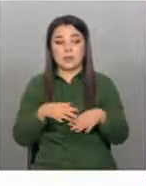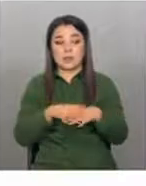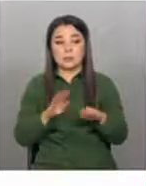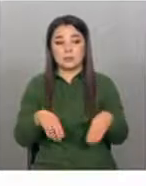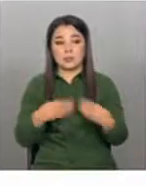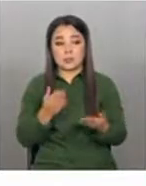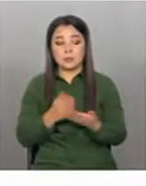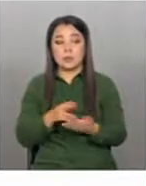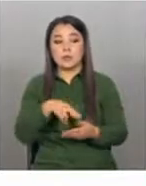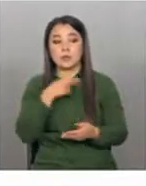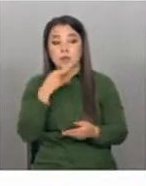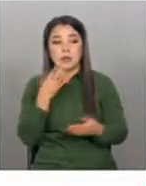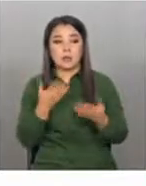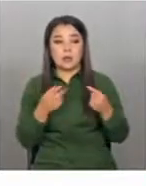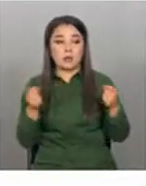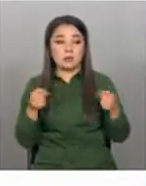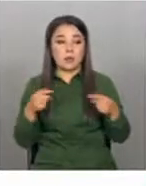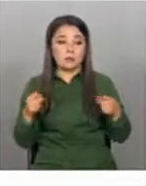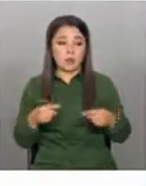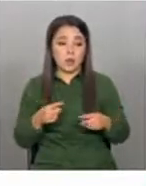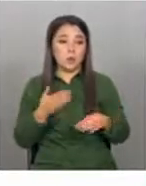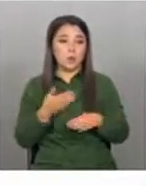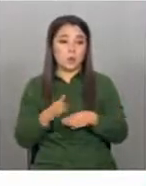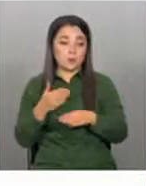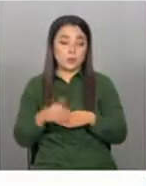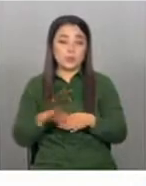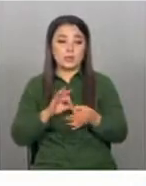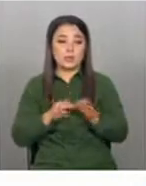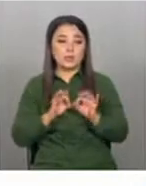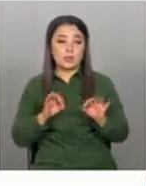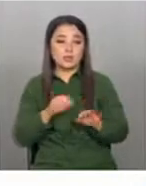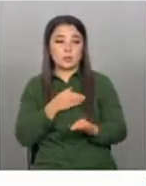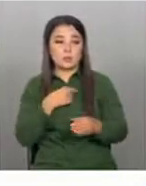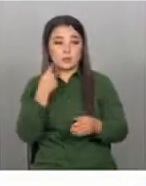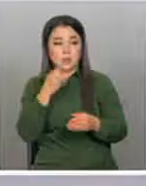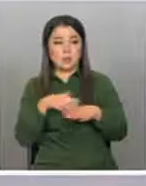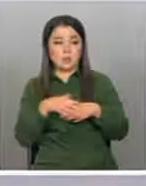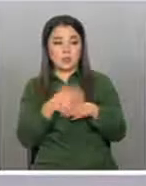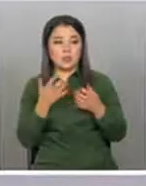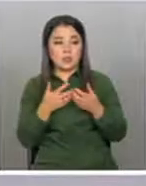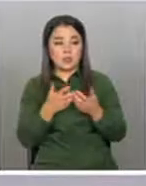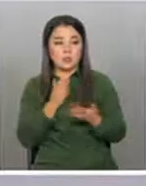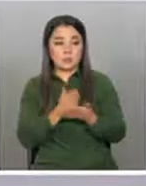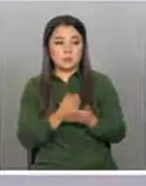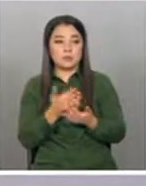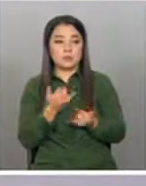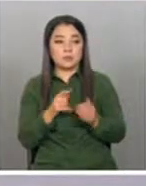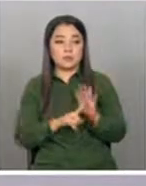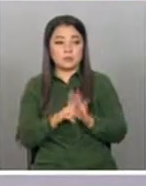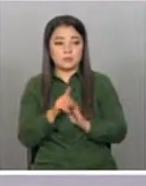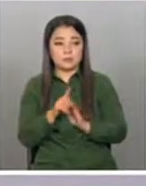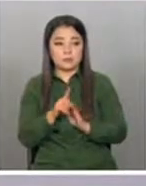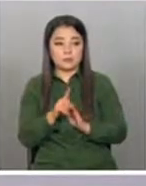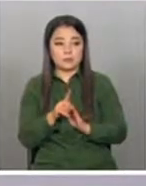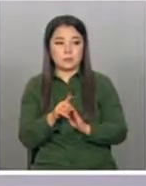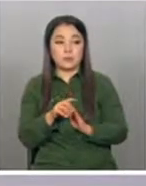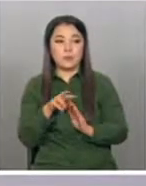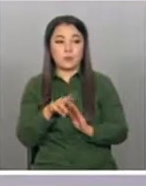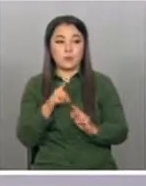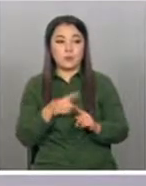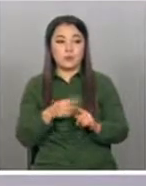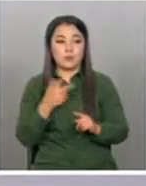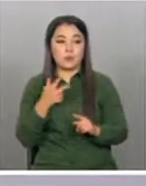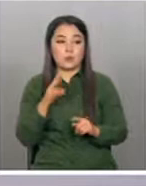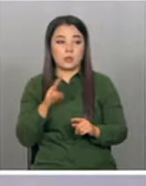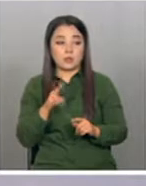Енді қараңыздар, әрқайсына бөлік-бөлік тоқталып, біз түрлендіру жасайық. Ал енді қараңыздар, m қосылған 3n-нің